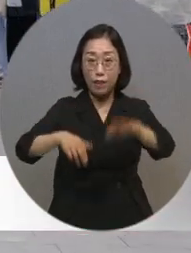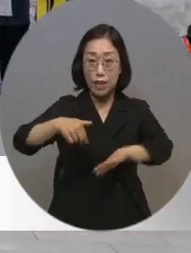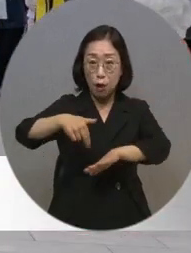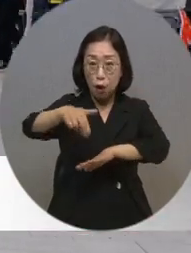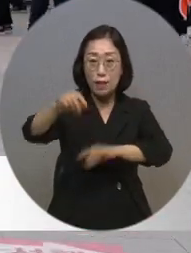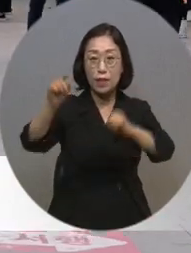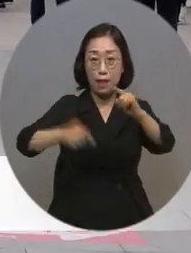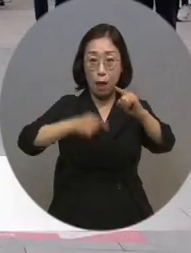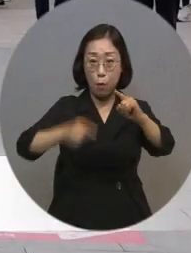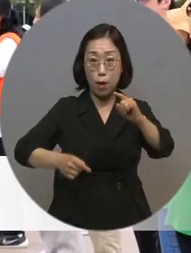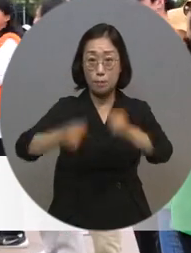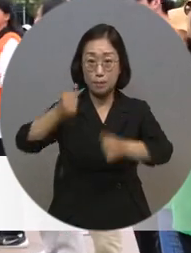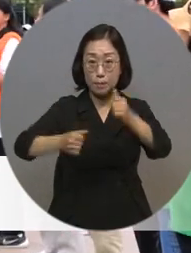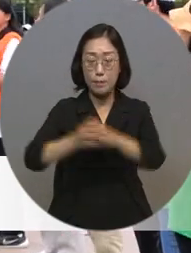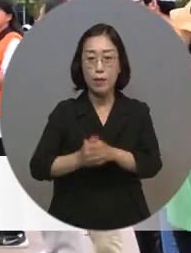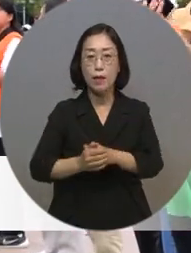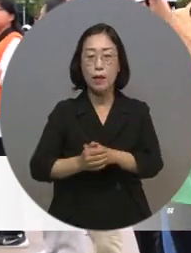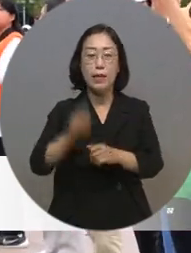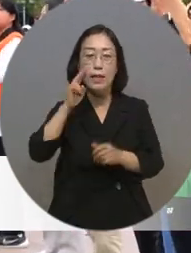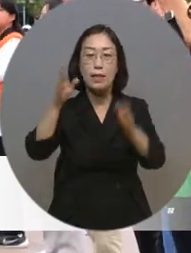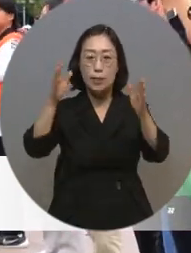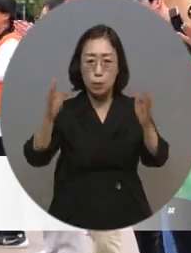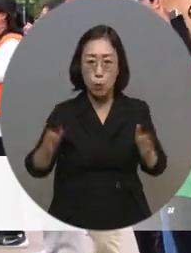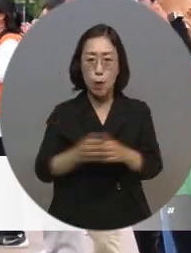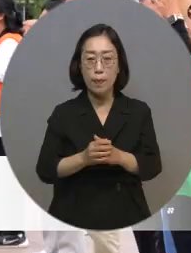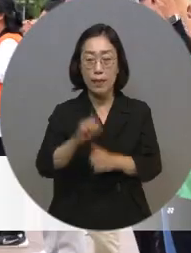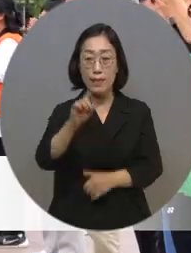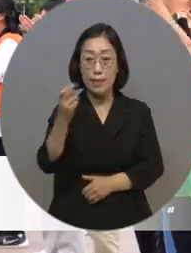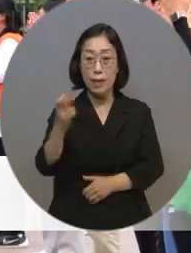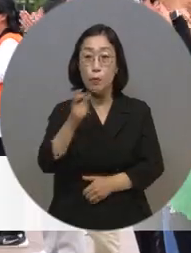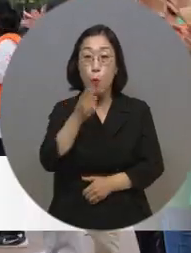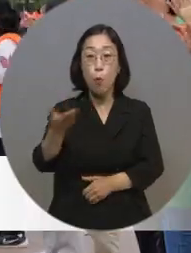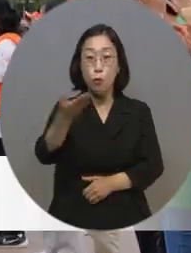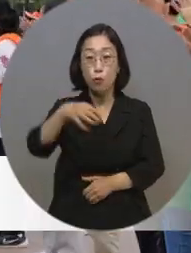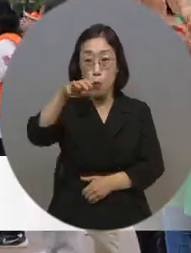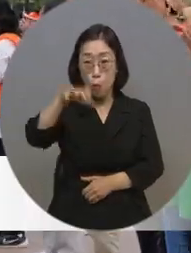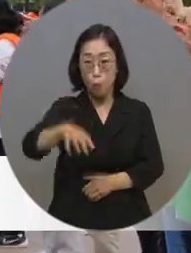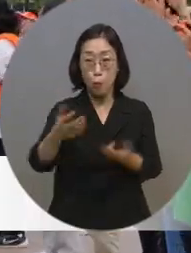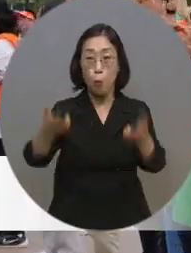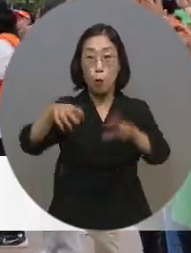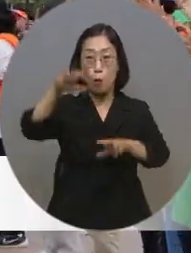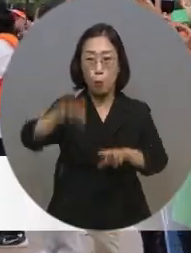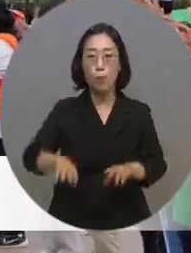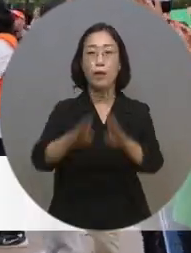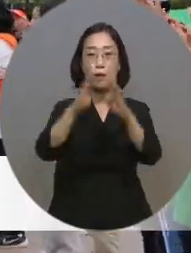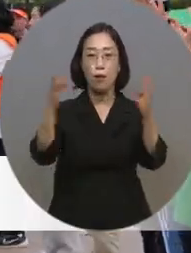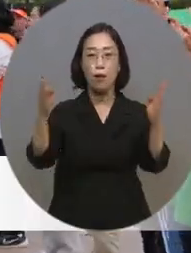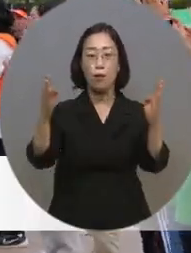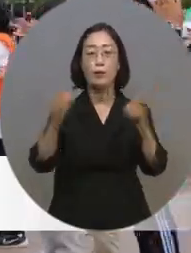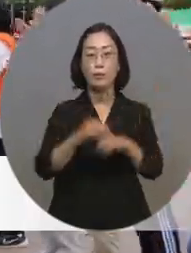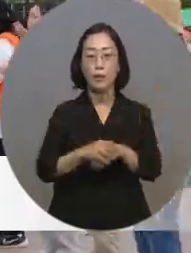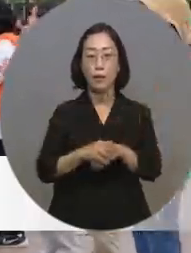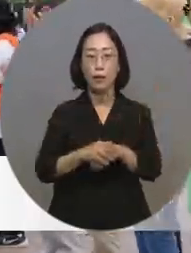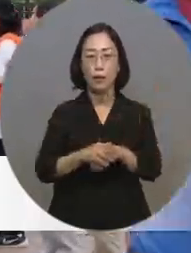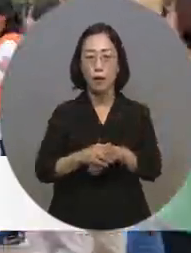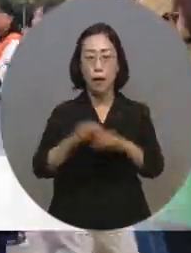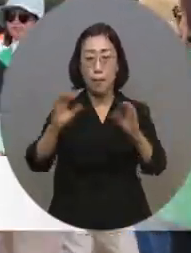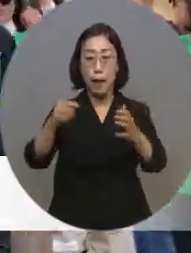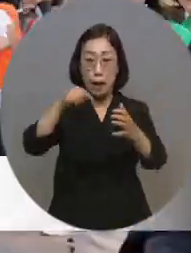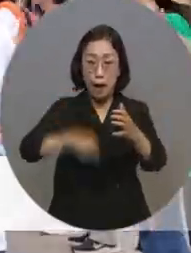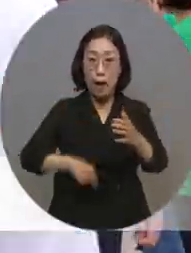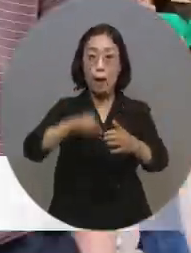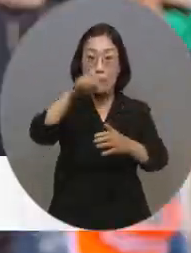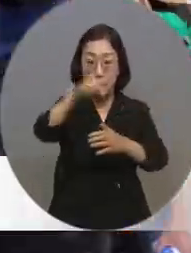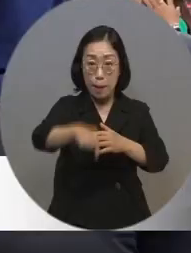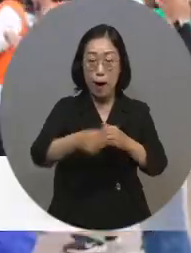5월 25일과 26일 양일간 일산 호수공원 일원에서 성황리에 개최되었습니다. 국내 및 해외는